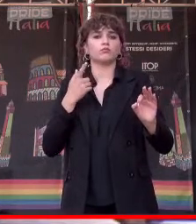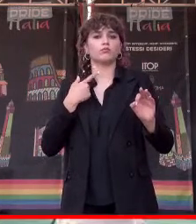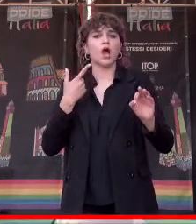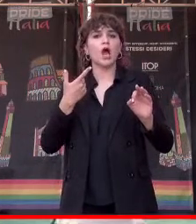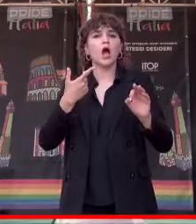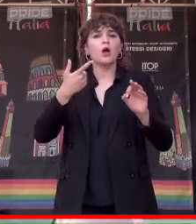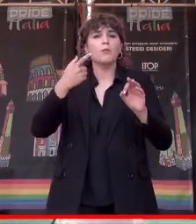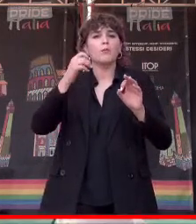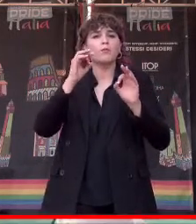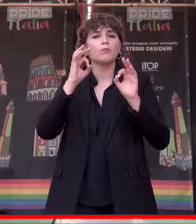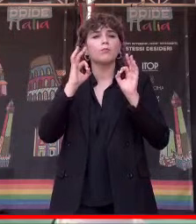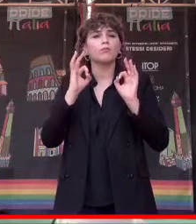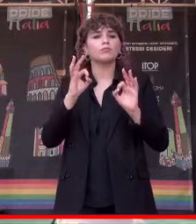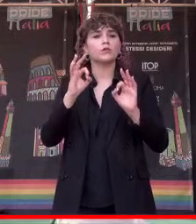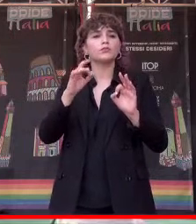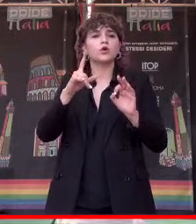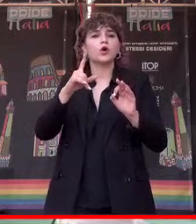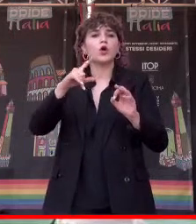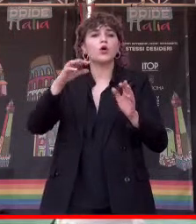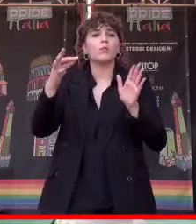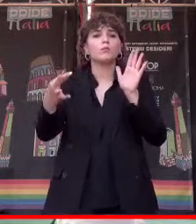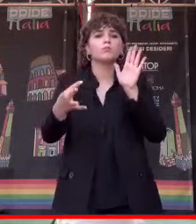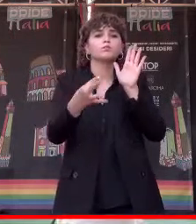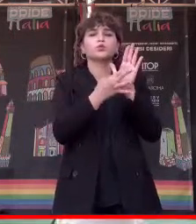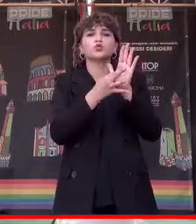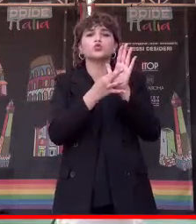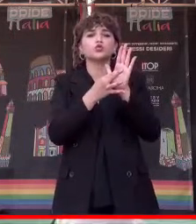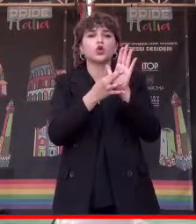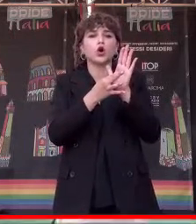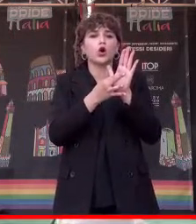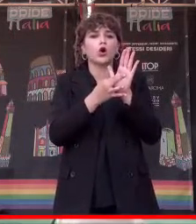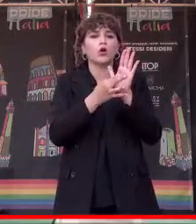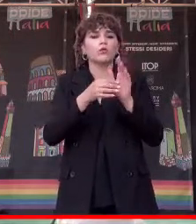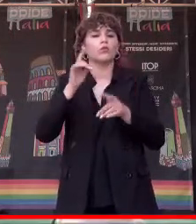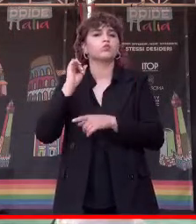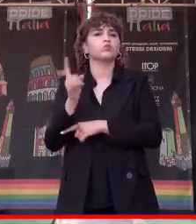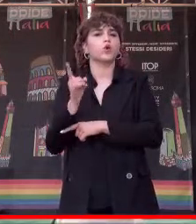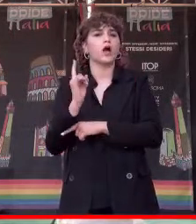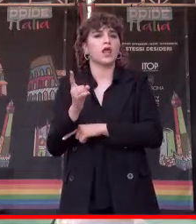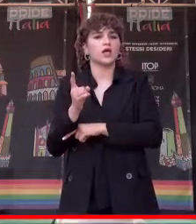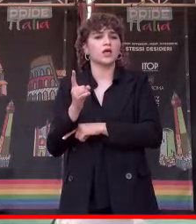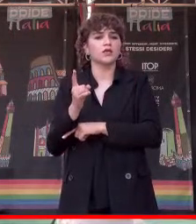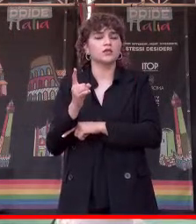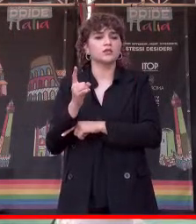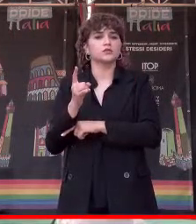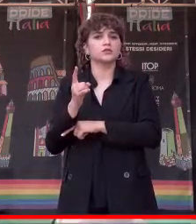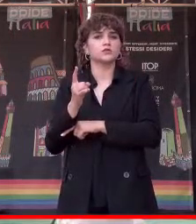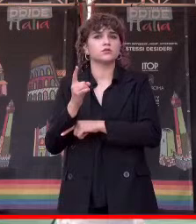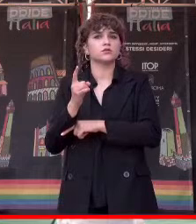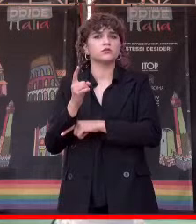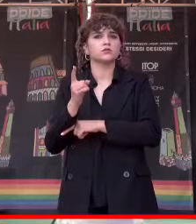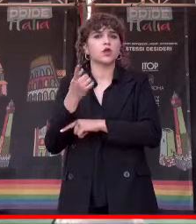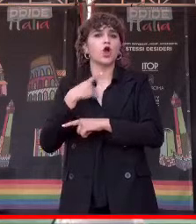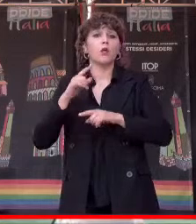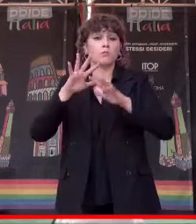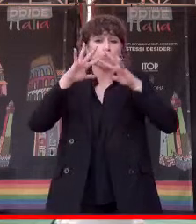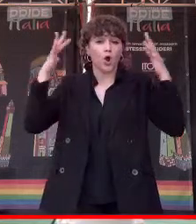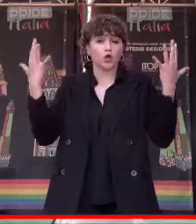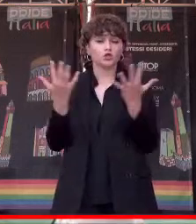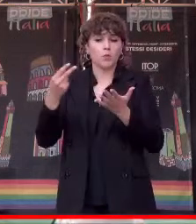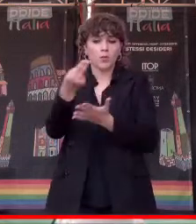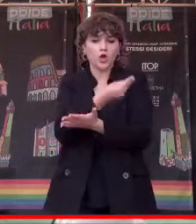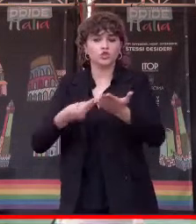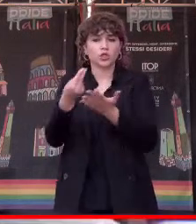che non lo ritroviamo soltanto nella progettazione accessibile, ma in tutto un po' una rivoluzione che sta avvenendo nel mondo della progettazione,